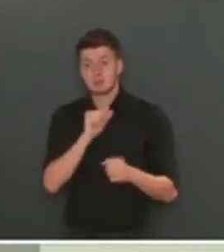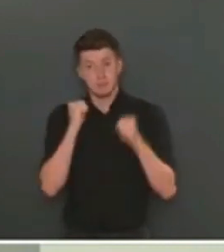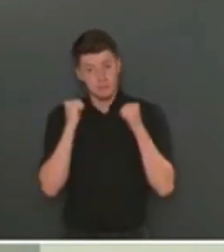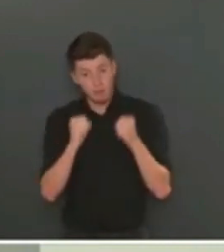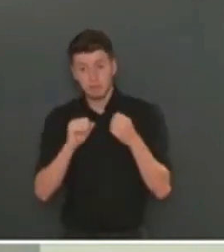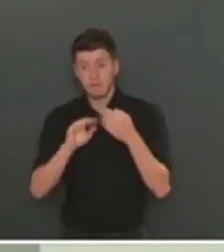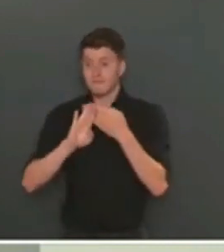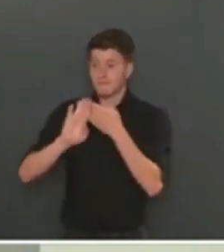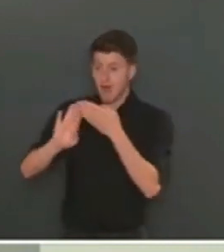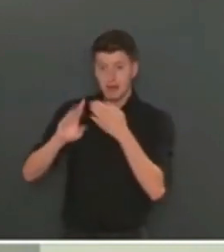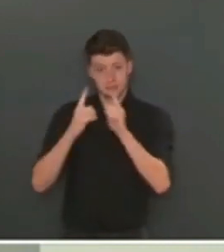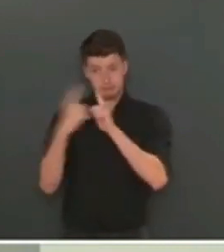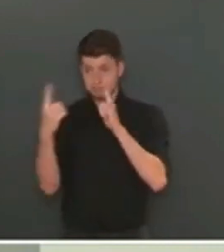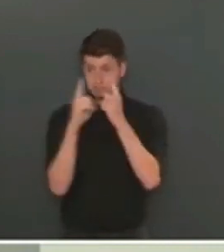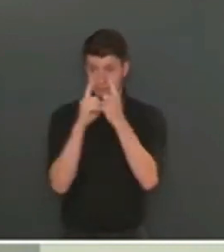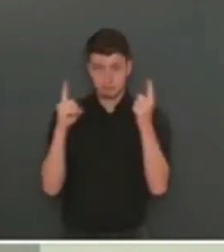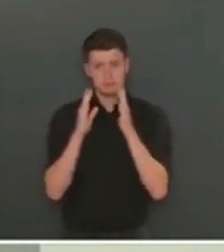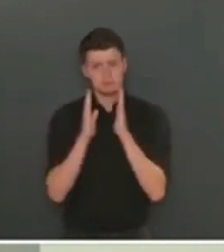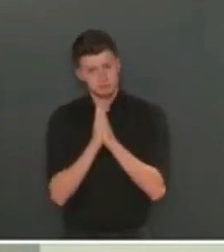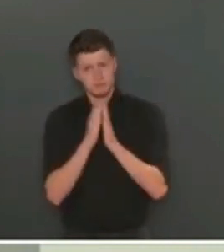concerne les consignes.